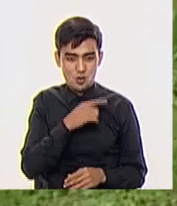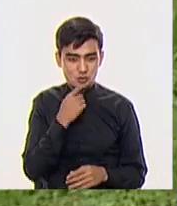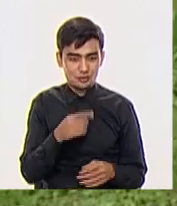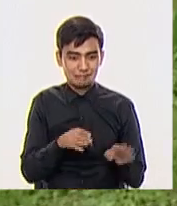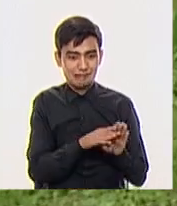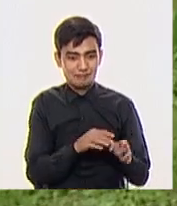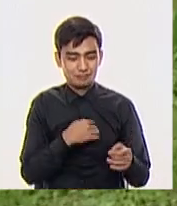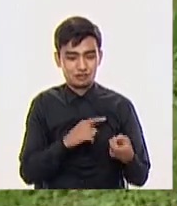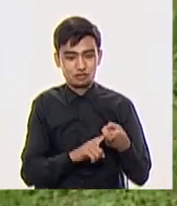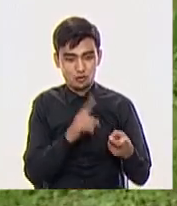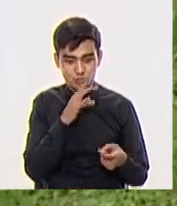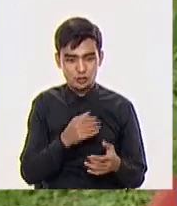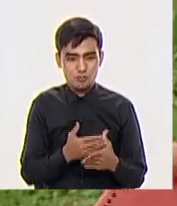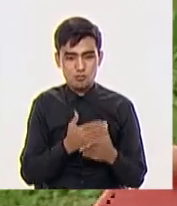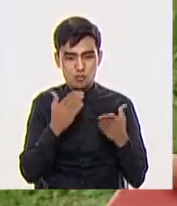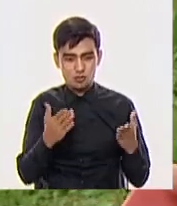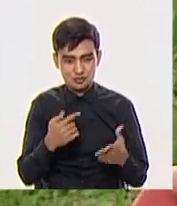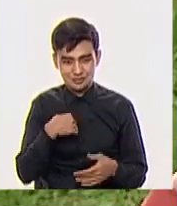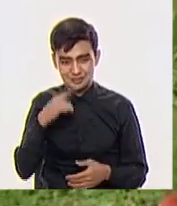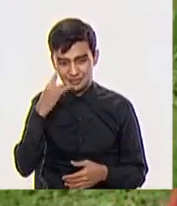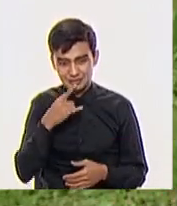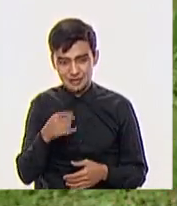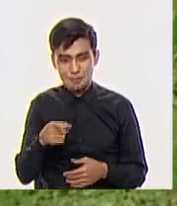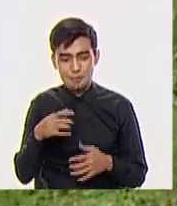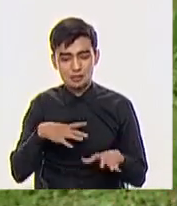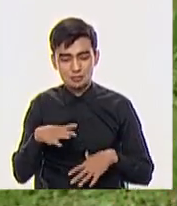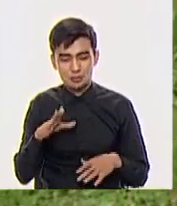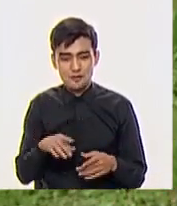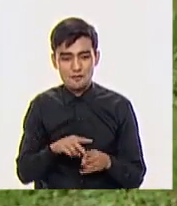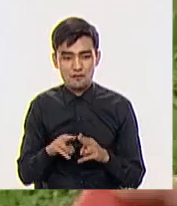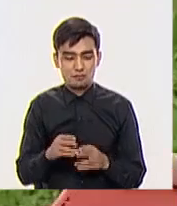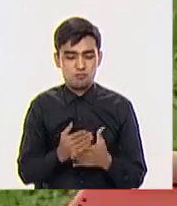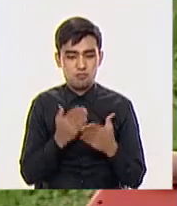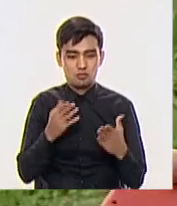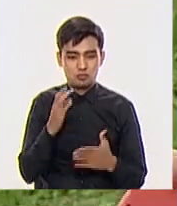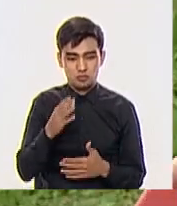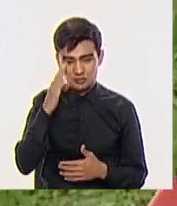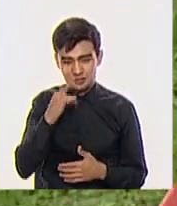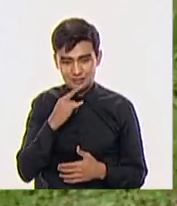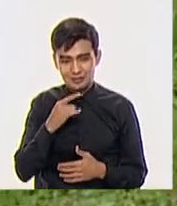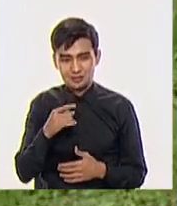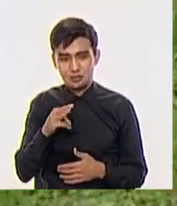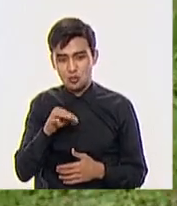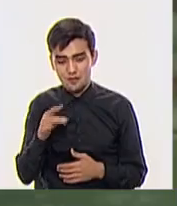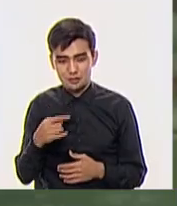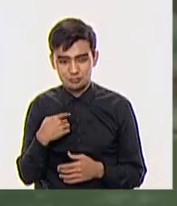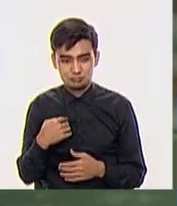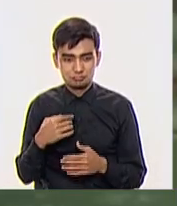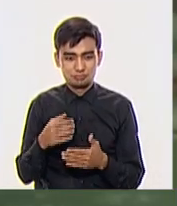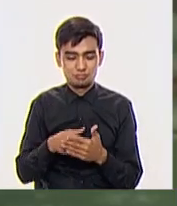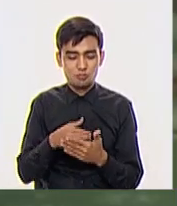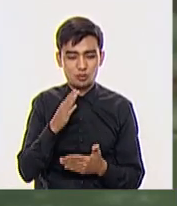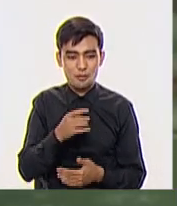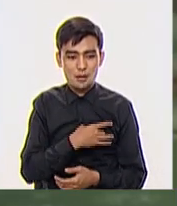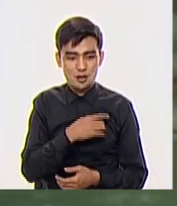белорусские товаропроизводители еще больше будут ориентироваться на казахстанский рынок, а следствие еще больше будет выталкивать казахстанских товаропроизводителей с нашего рынка.